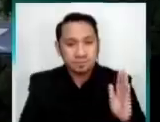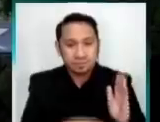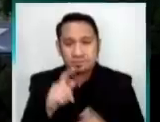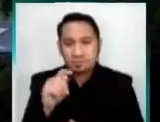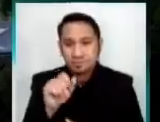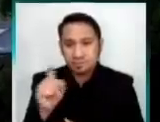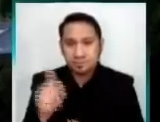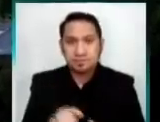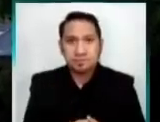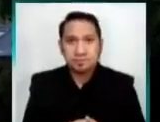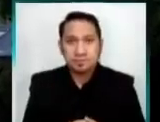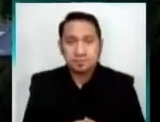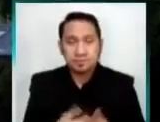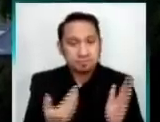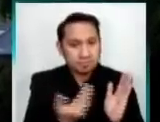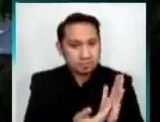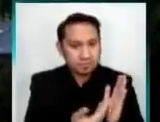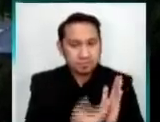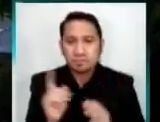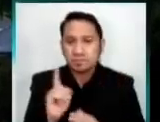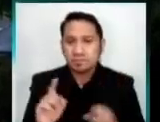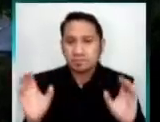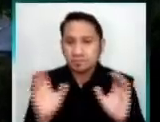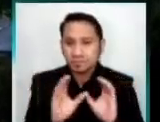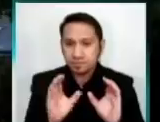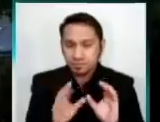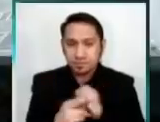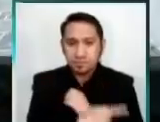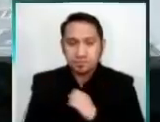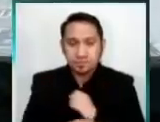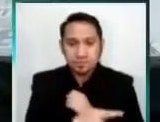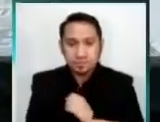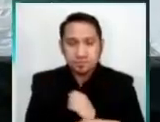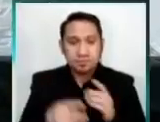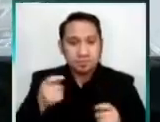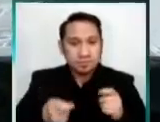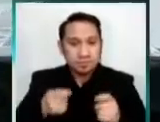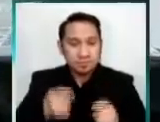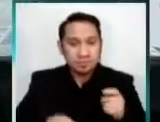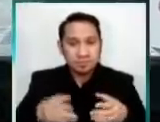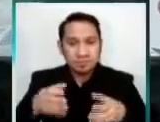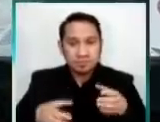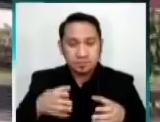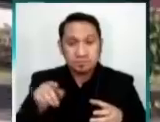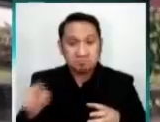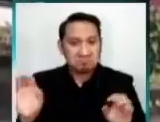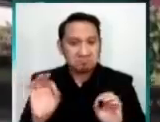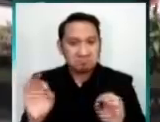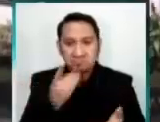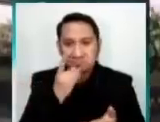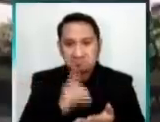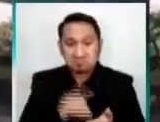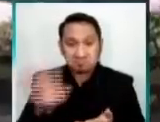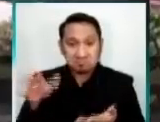guilty. Ebidensya raw dito ang certification ng Regional Trial Court na walang record na nagbayad na si Marcos.